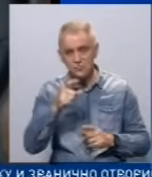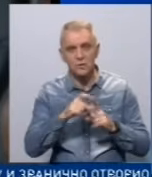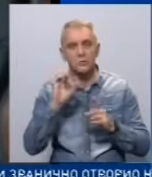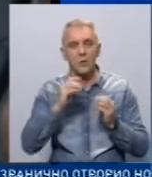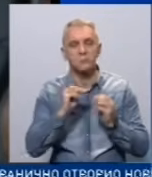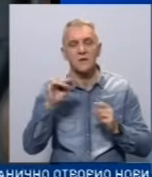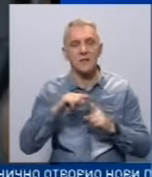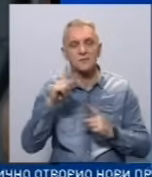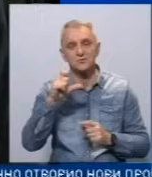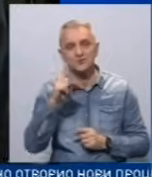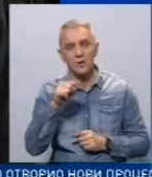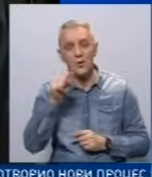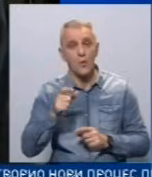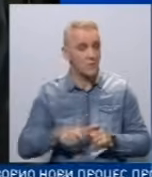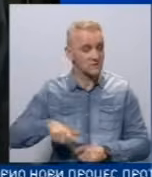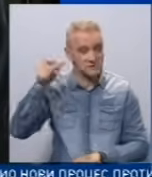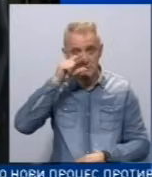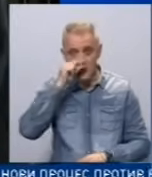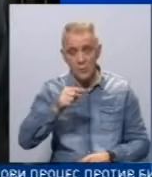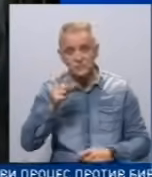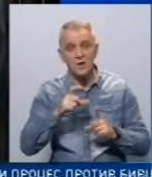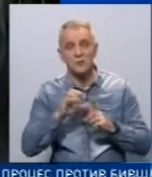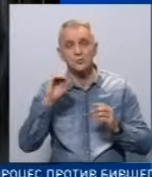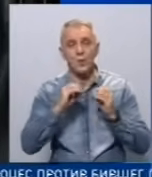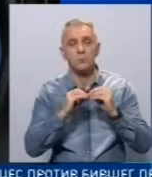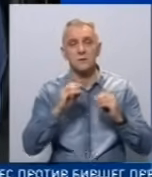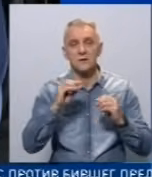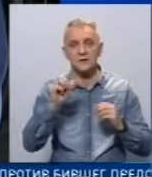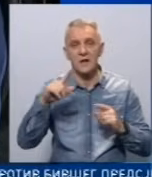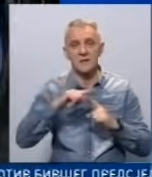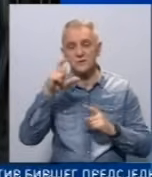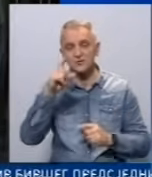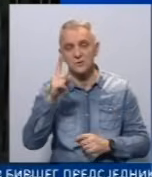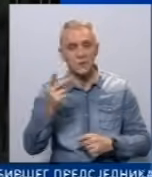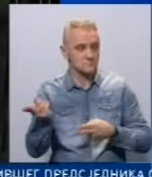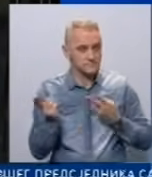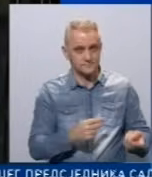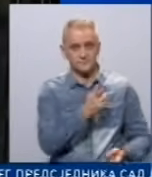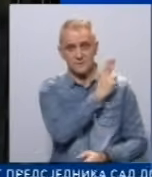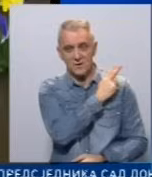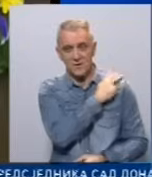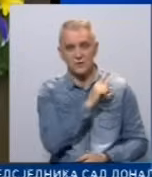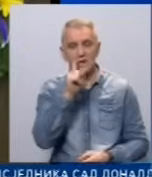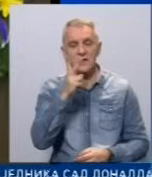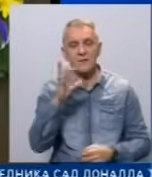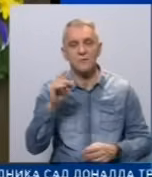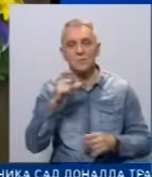Dobretići. Ovdje u zgradi općine Dobretići ugostio ih je načelnik Ivo Čakarić gdje